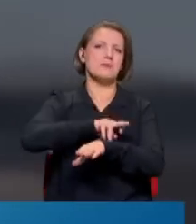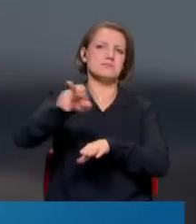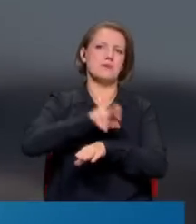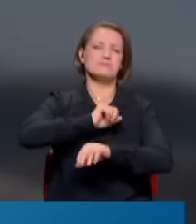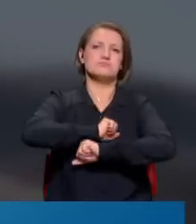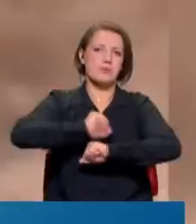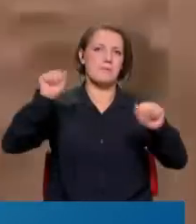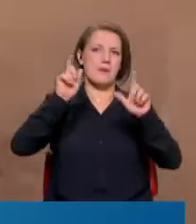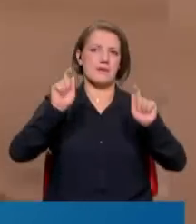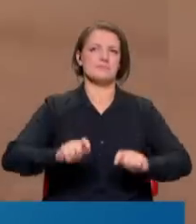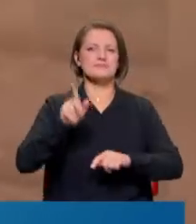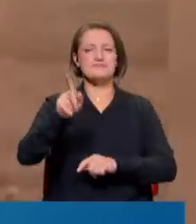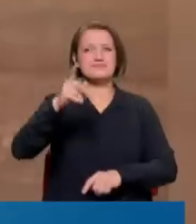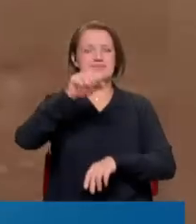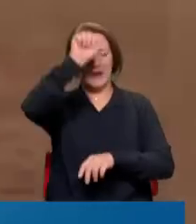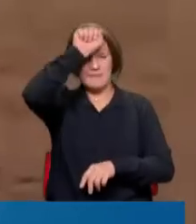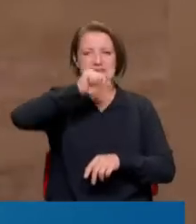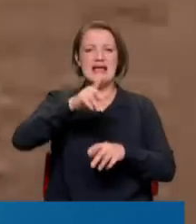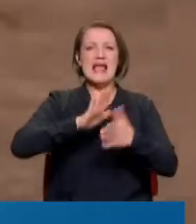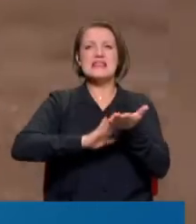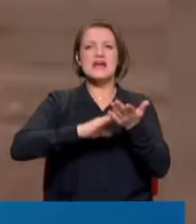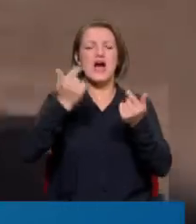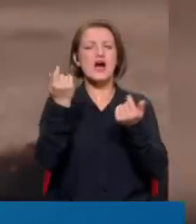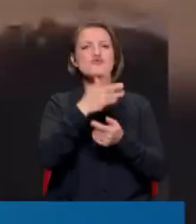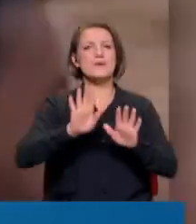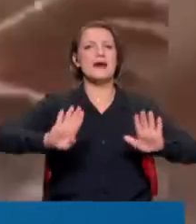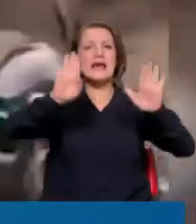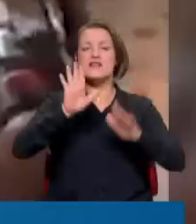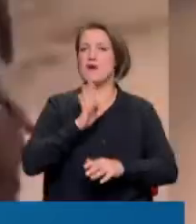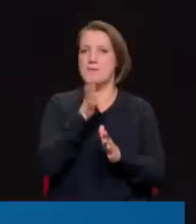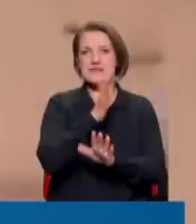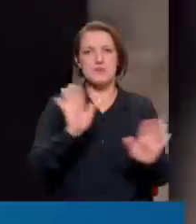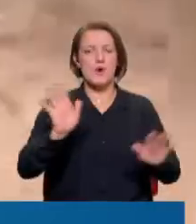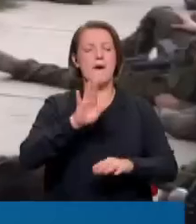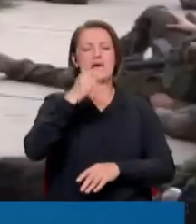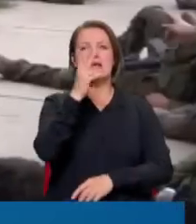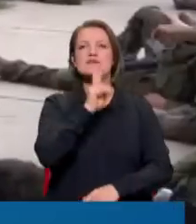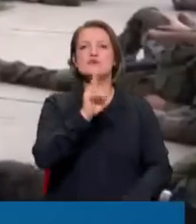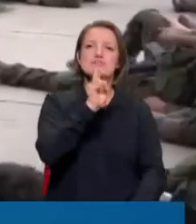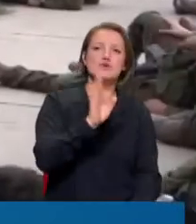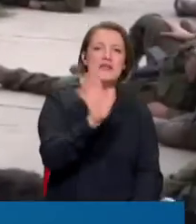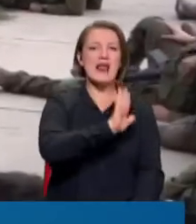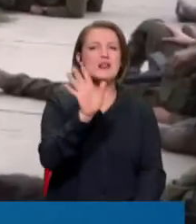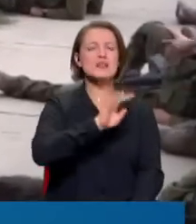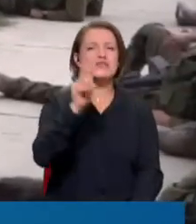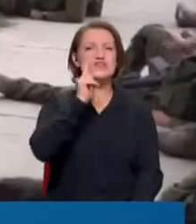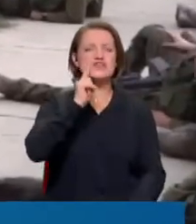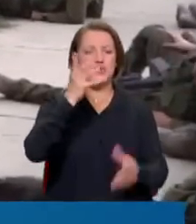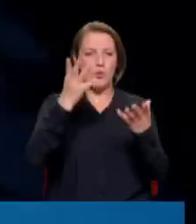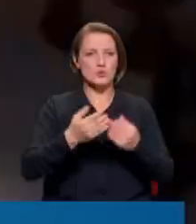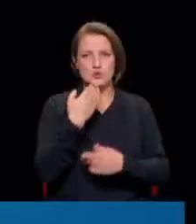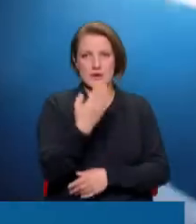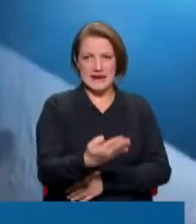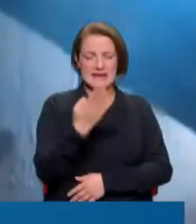bombaladı Hamas'ın elinde kaç Rehine olduysa tam olarak bilinmiyor Hamas 200 250 rehineleri bulunduğunu